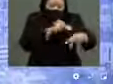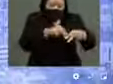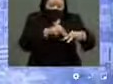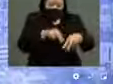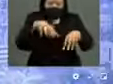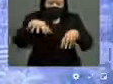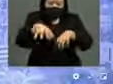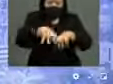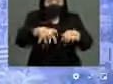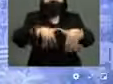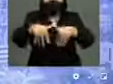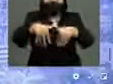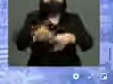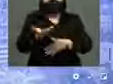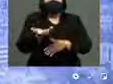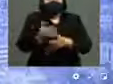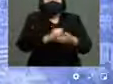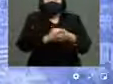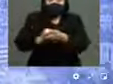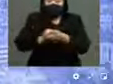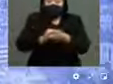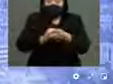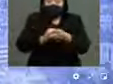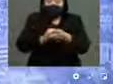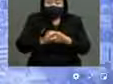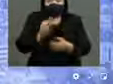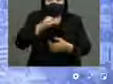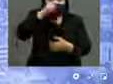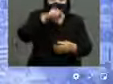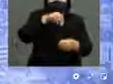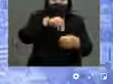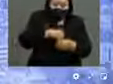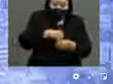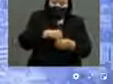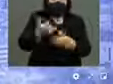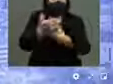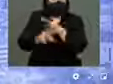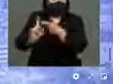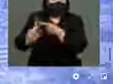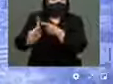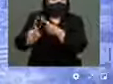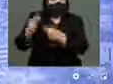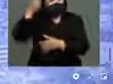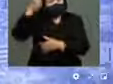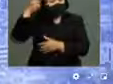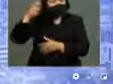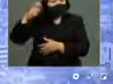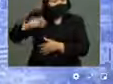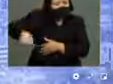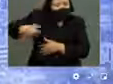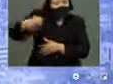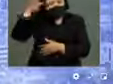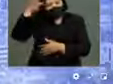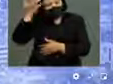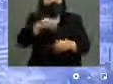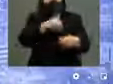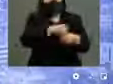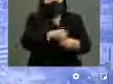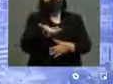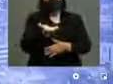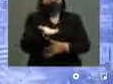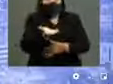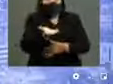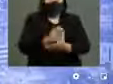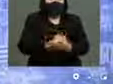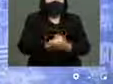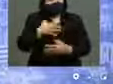ร่วมมือกับพี่น้องคนงานที่เป็นคนไทยและคนต่างด้าวที่อยู่ตรงนั้นท่านอาจจะไม่สะดวกสบายนักนะครับก็ขอท่าน